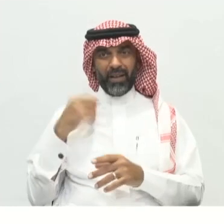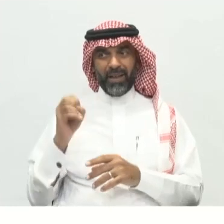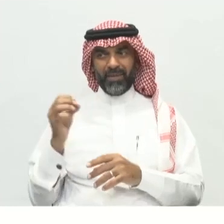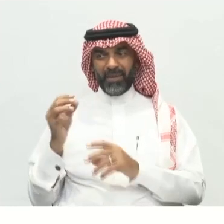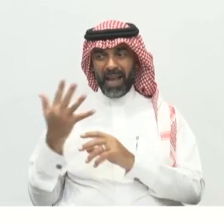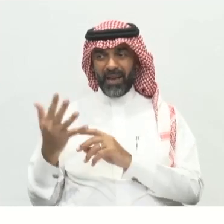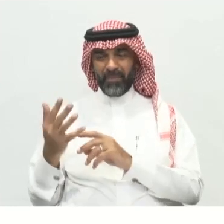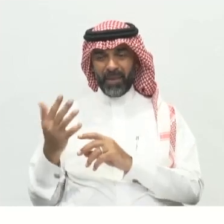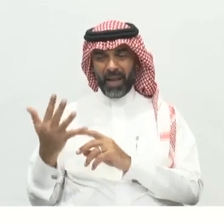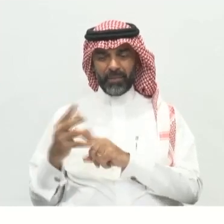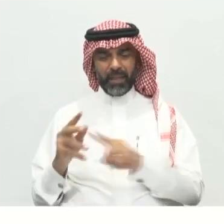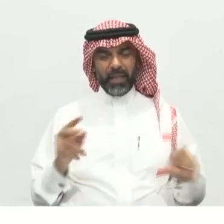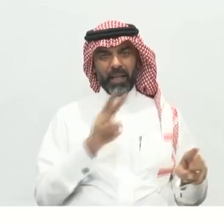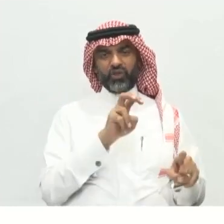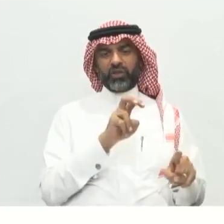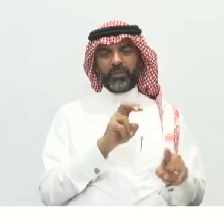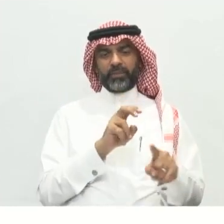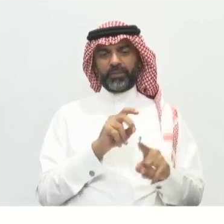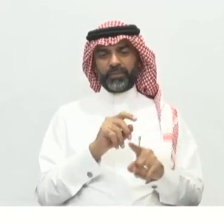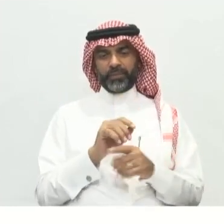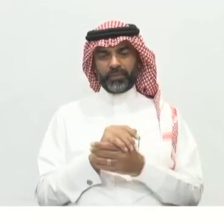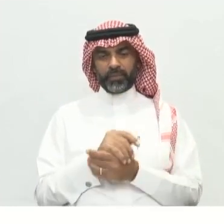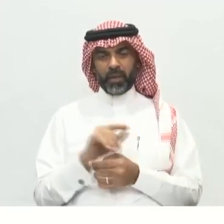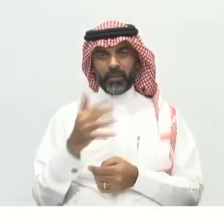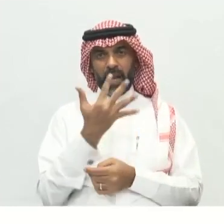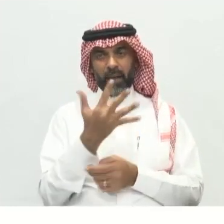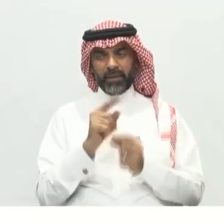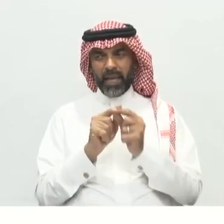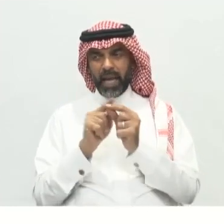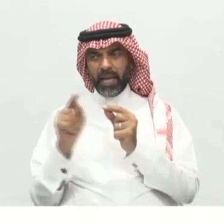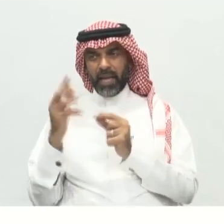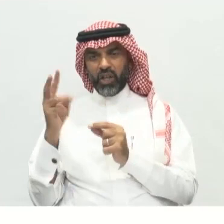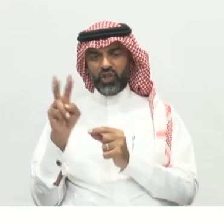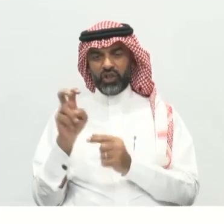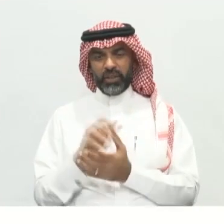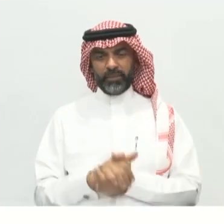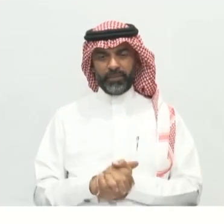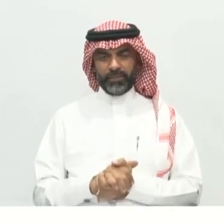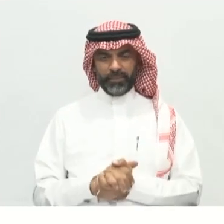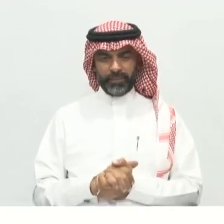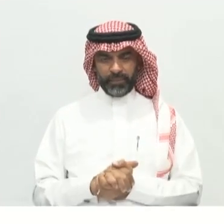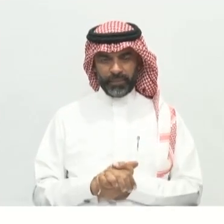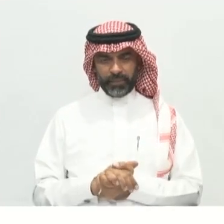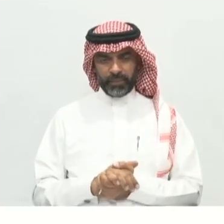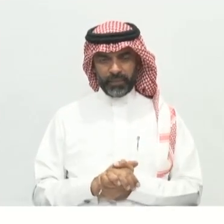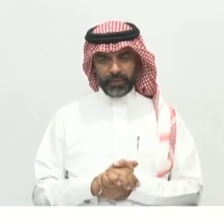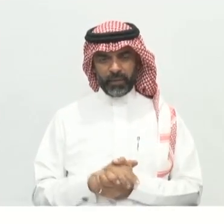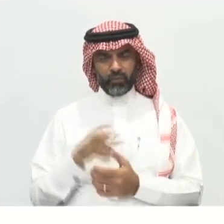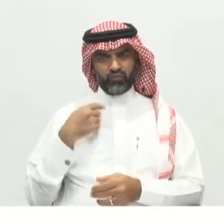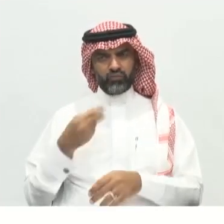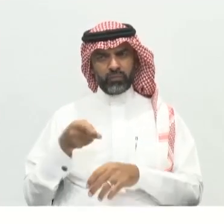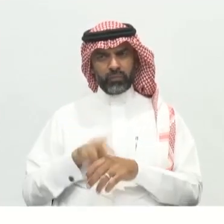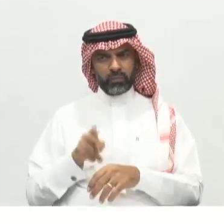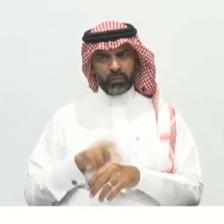وحده هنا سنضع من خ الى 20 سنقوم بتكرار هذه الخوارزميه سنقوم بتكرارها في الثلاث